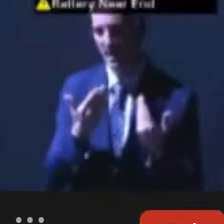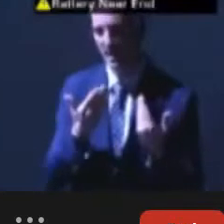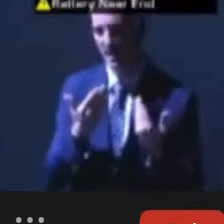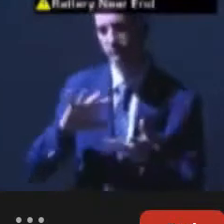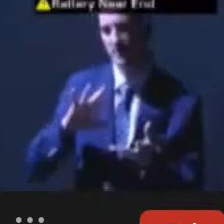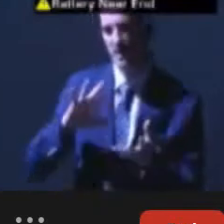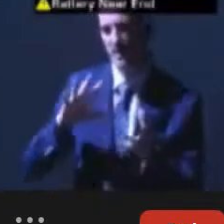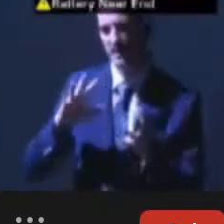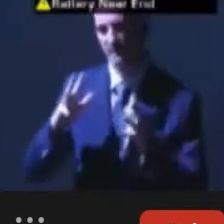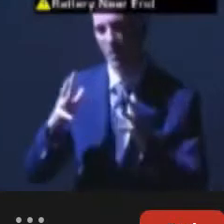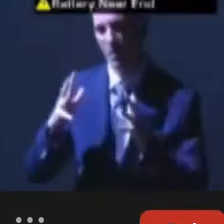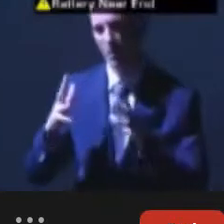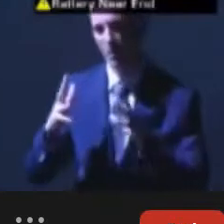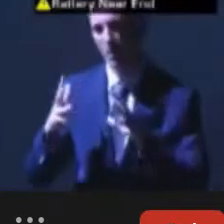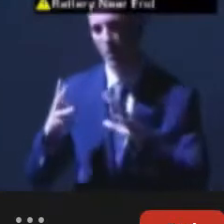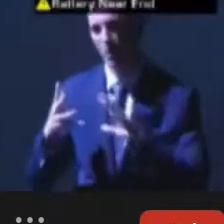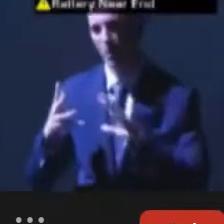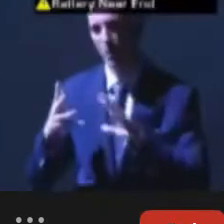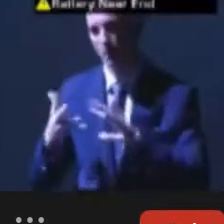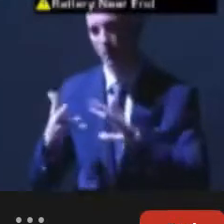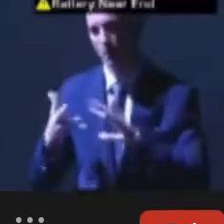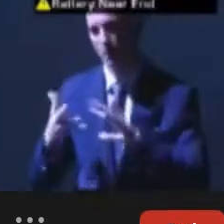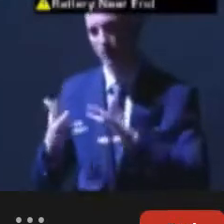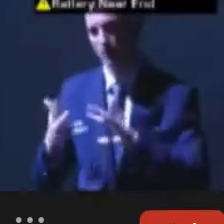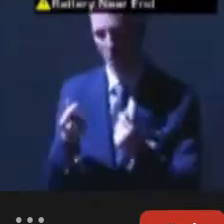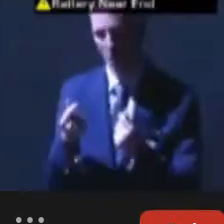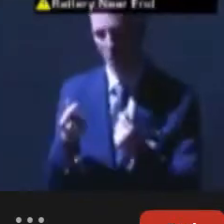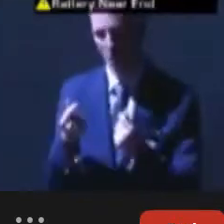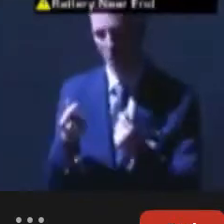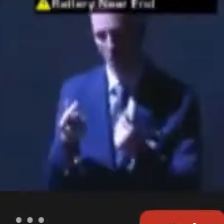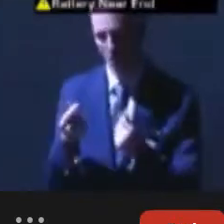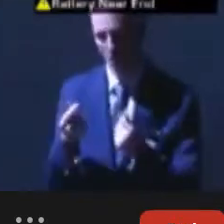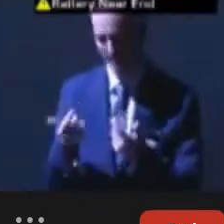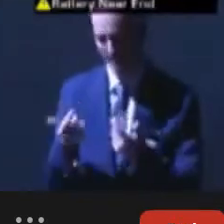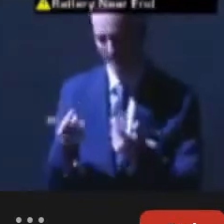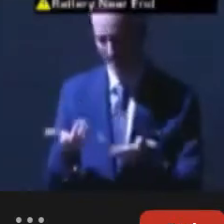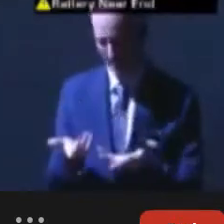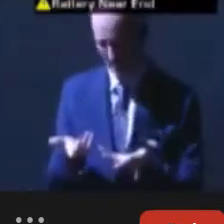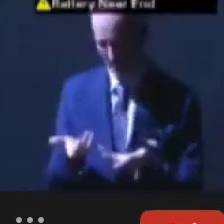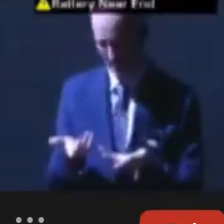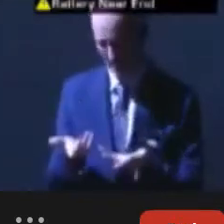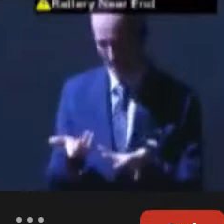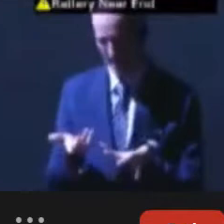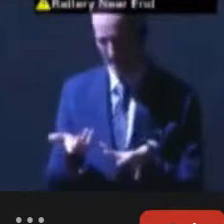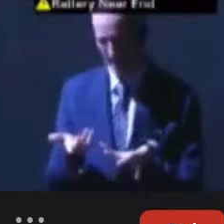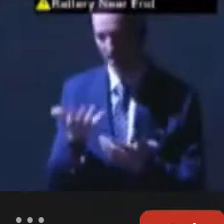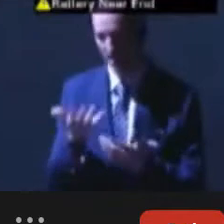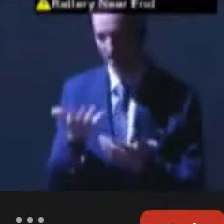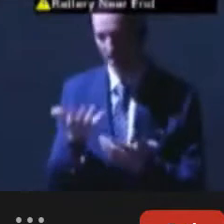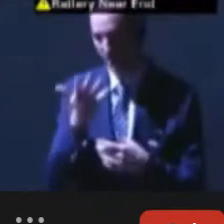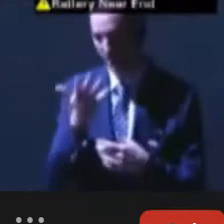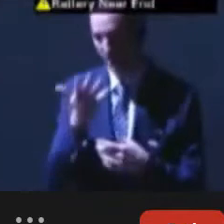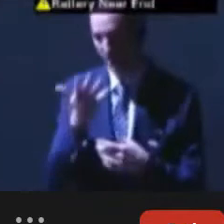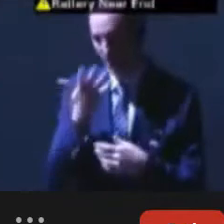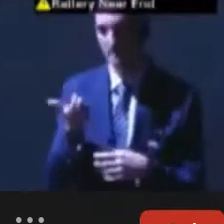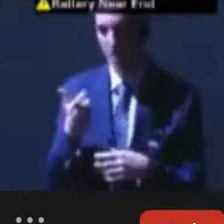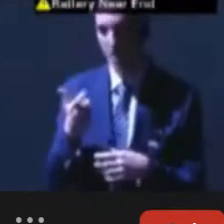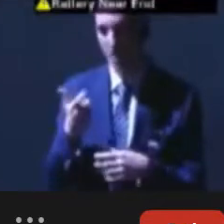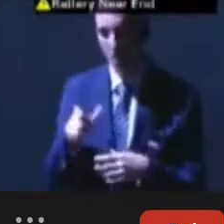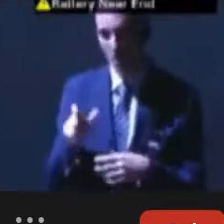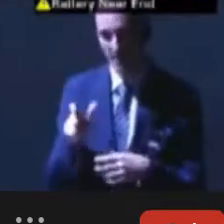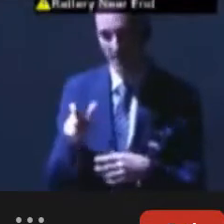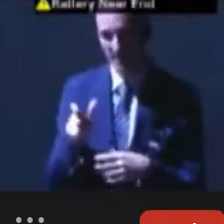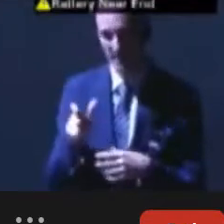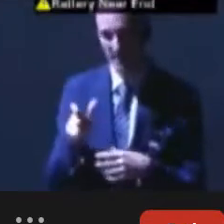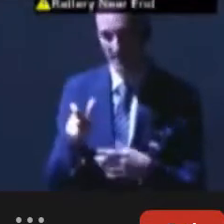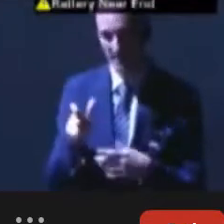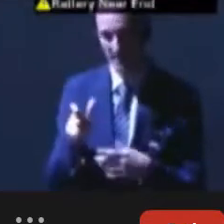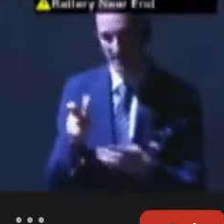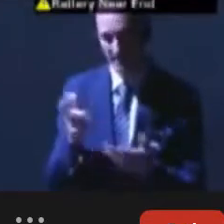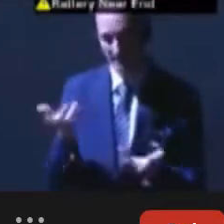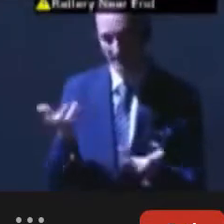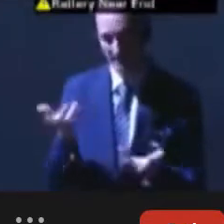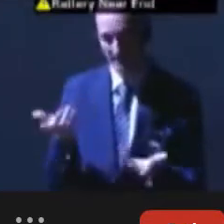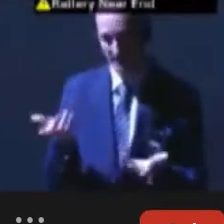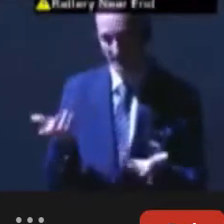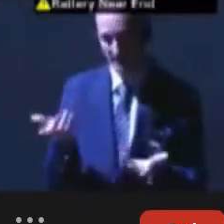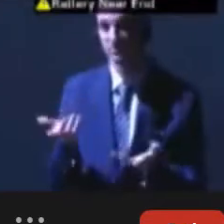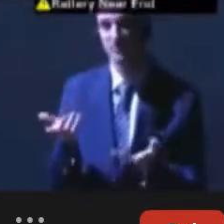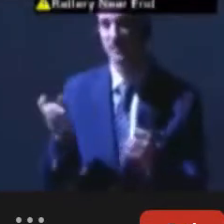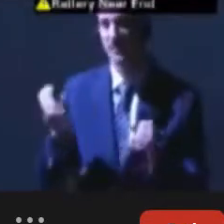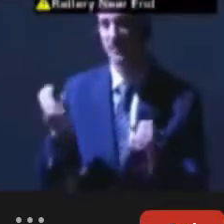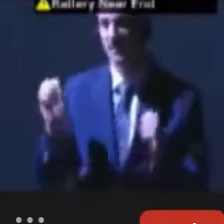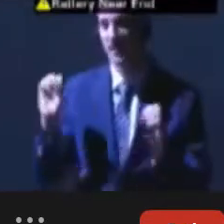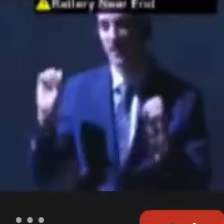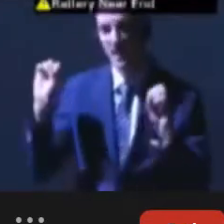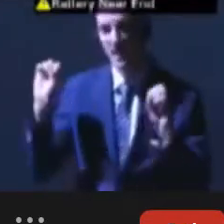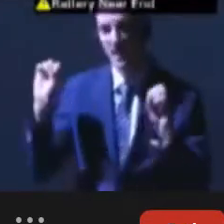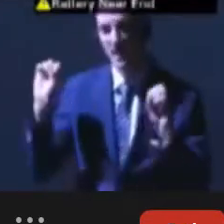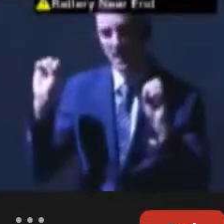nói đến sự tiến hóa, tức là cái sự phát triển bình thường. Cách mạng tức là phải phá đi, đập đi xây lại. Còn bất cả những cái cuộc cách